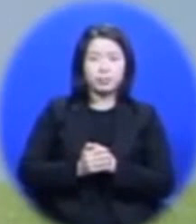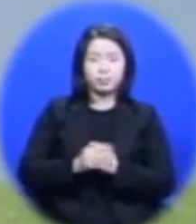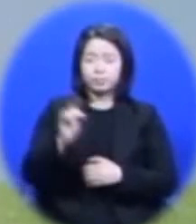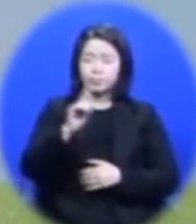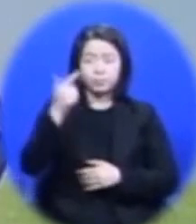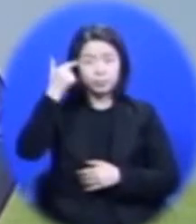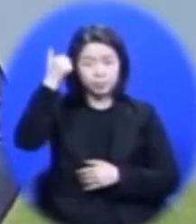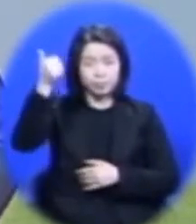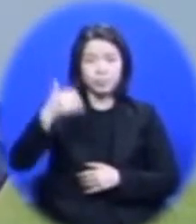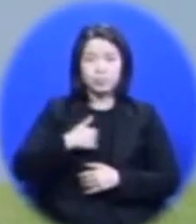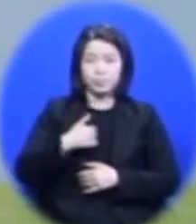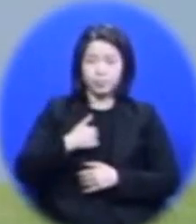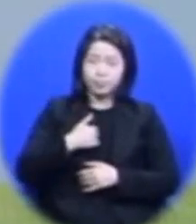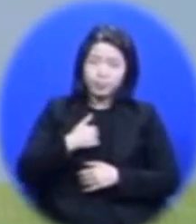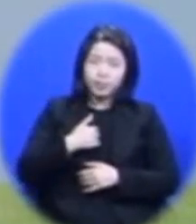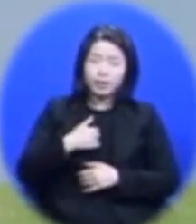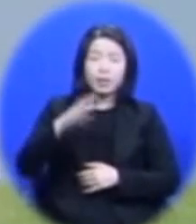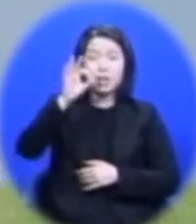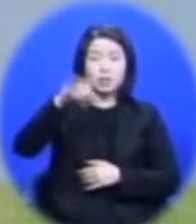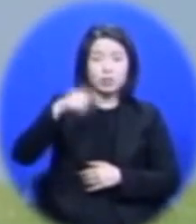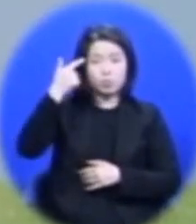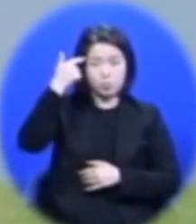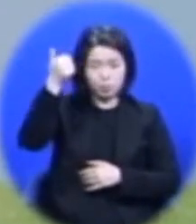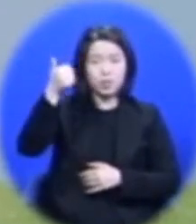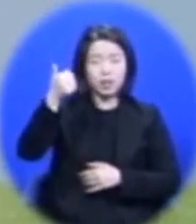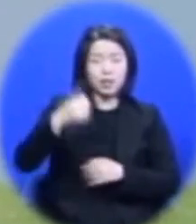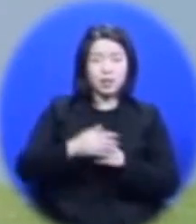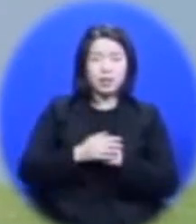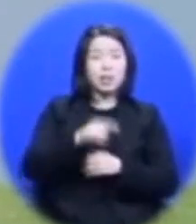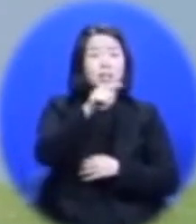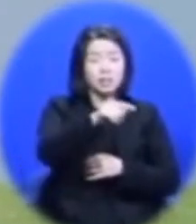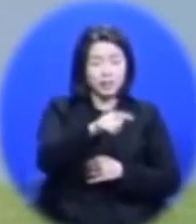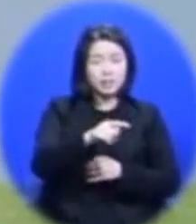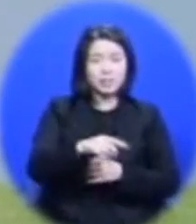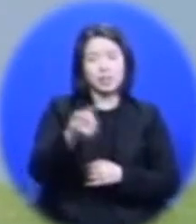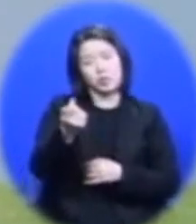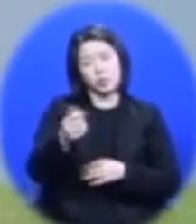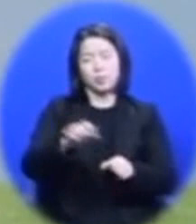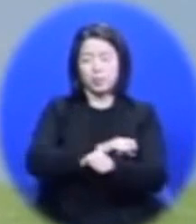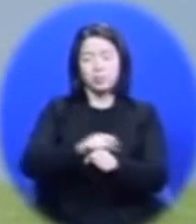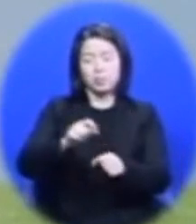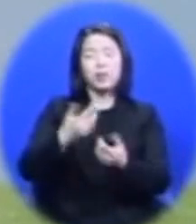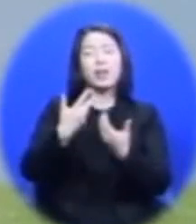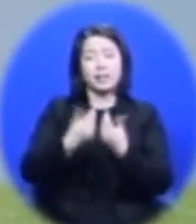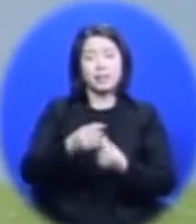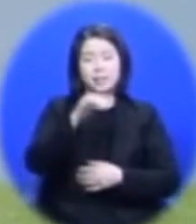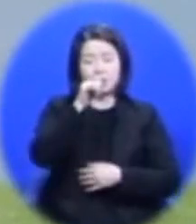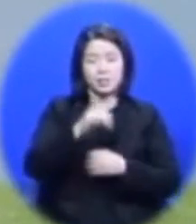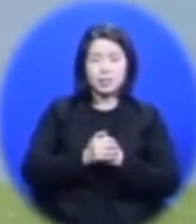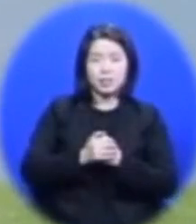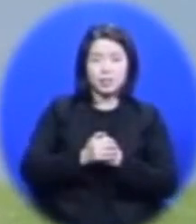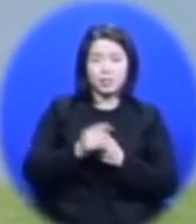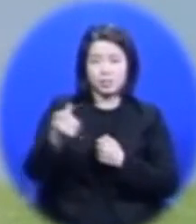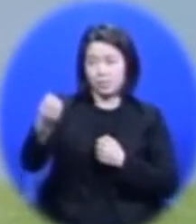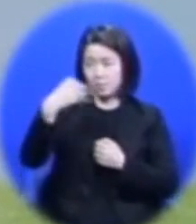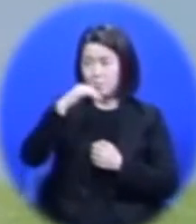어떤 목사님이 저에게 유기성 목사, 유 목사는 좀 특별한 경우야